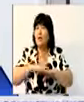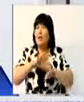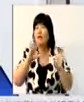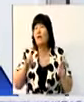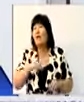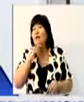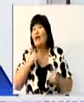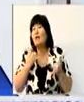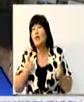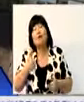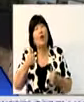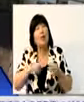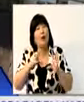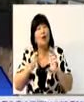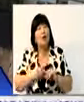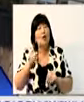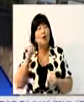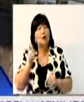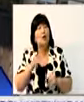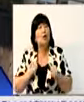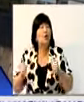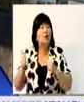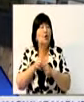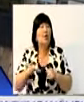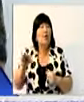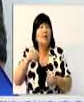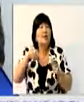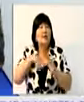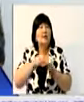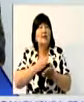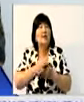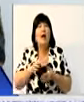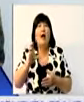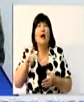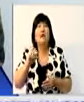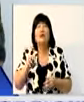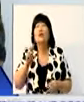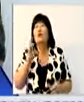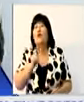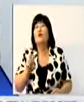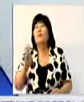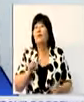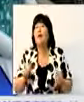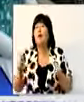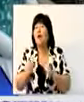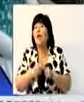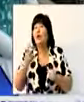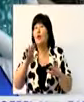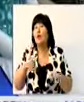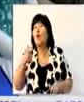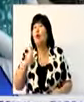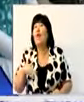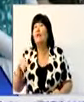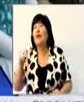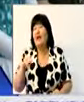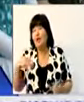назар аударды. Байқау қорытындысымен 100-ден жүйрік атанған облыстық ішкі саясат бөлімінің әдіскері Нұрхат Бердібек топ жарды, ал екінші орын Гүлзат